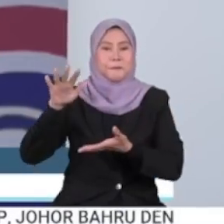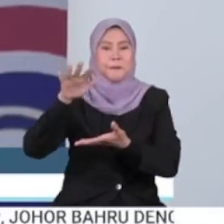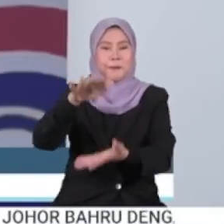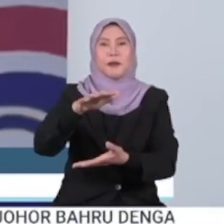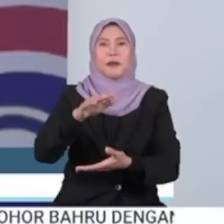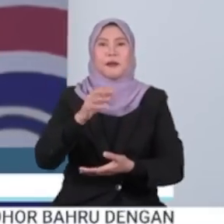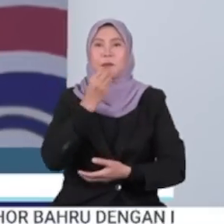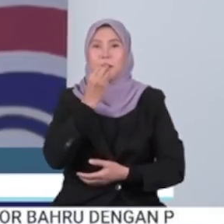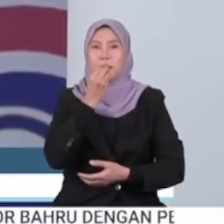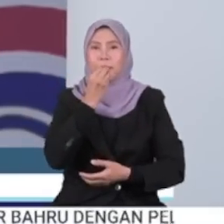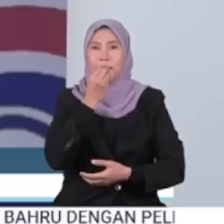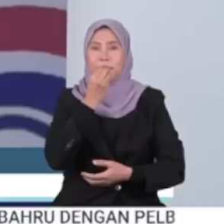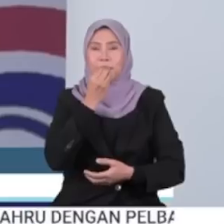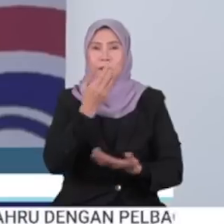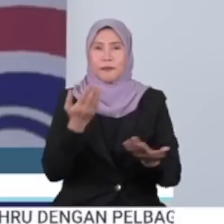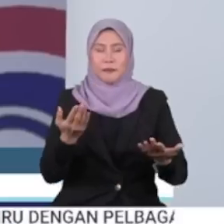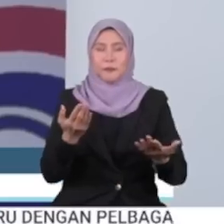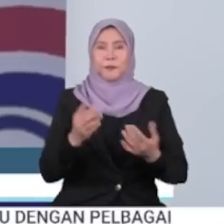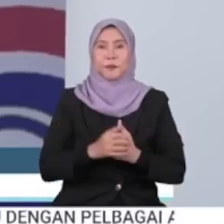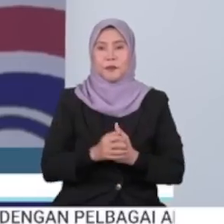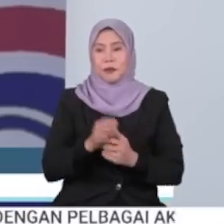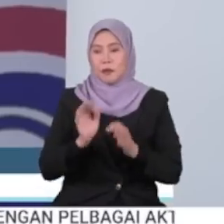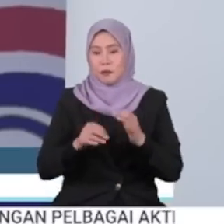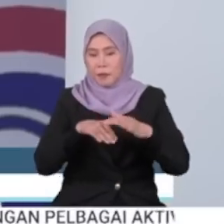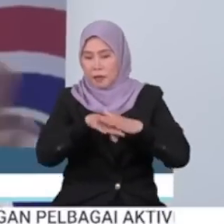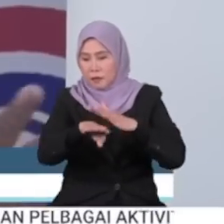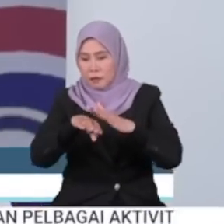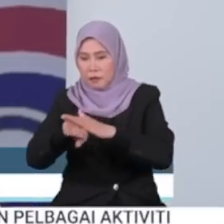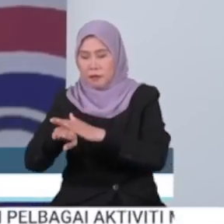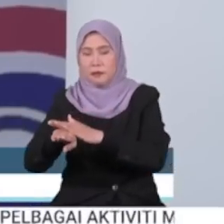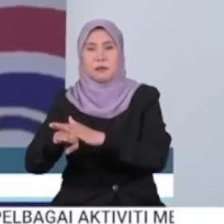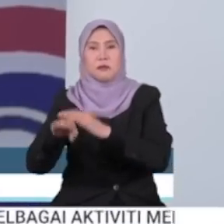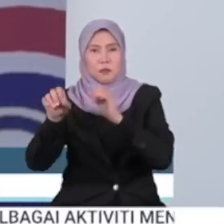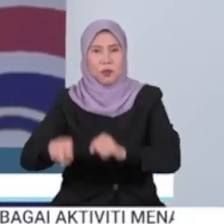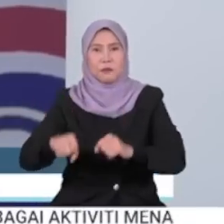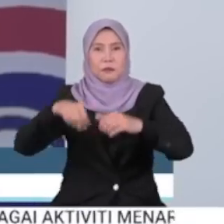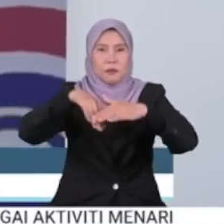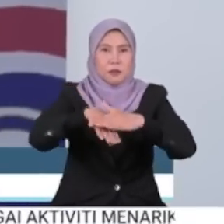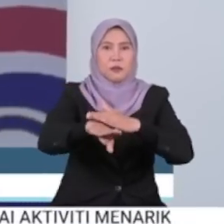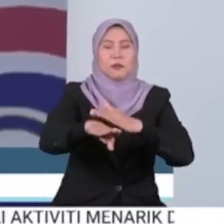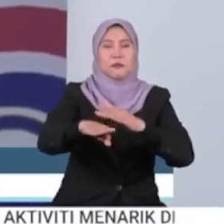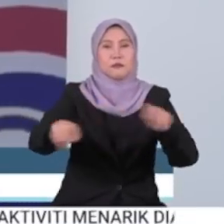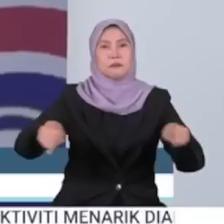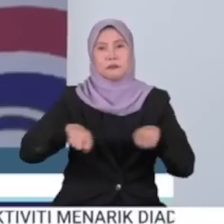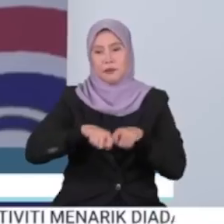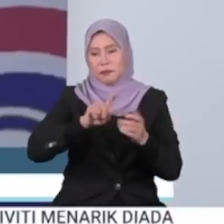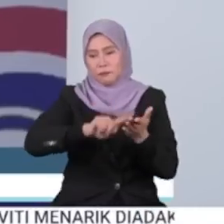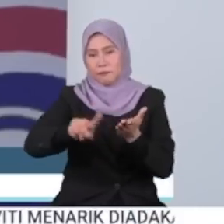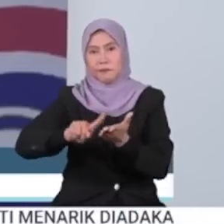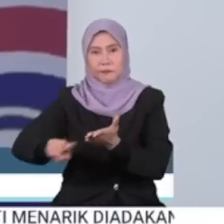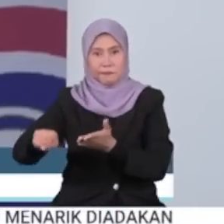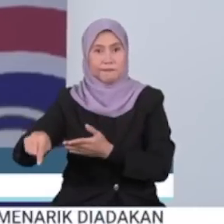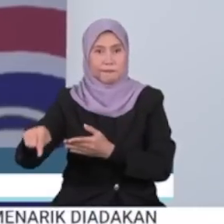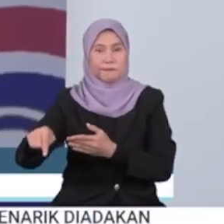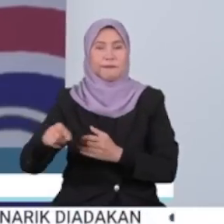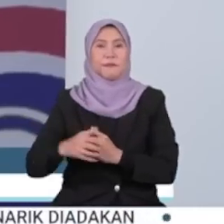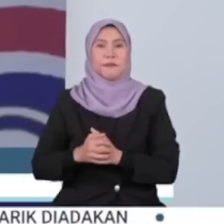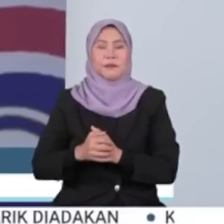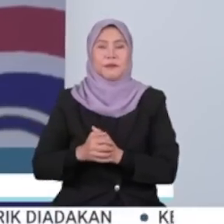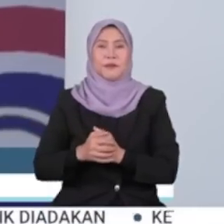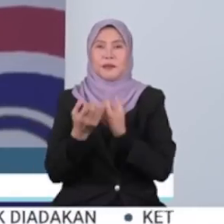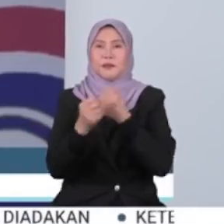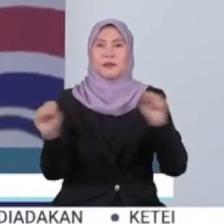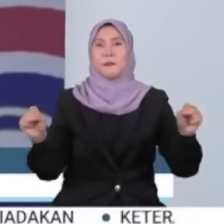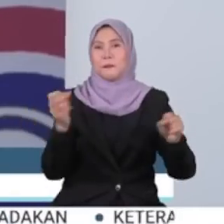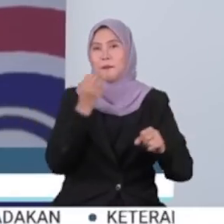food. Terutama sekali kalau bila ada tempat-tempat yang inaccessible untuk masuk. Jadi kita prepare dulu retort